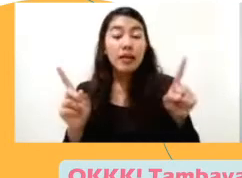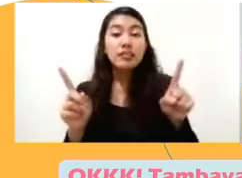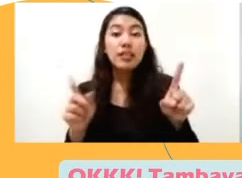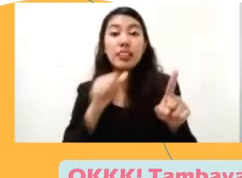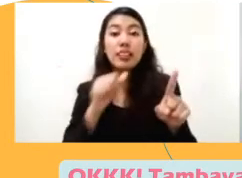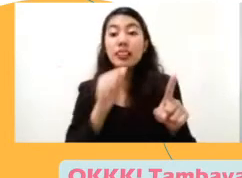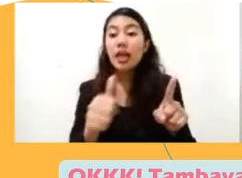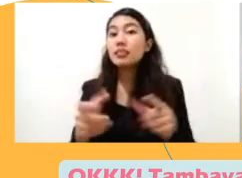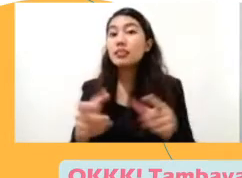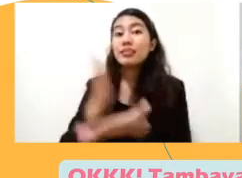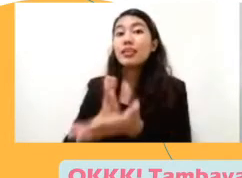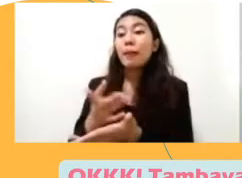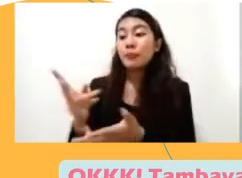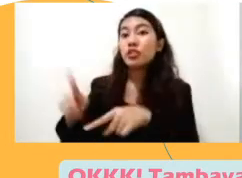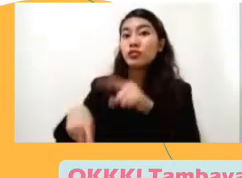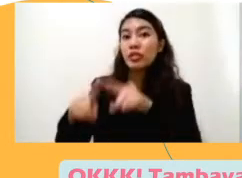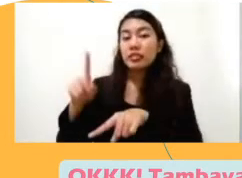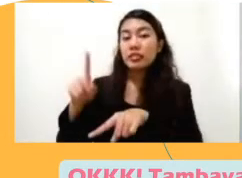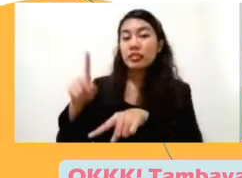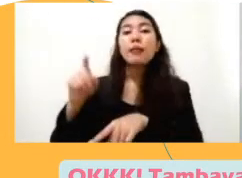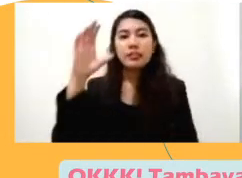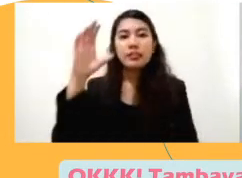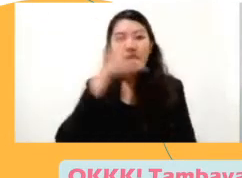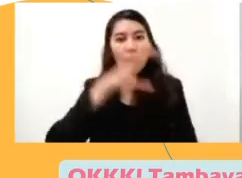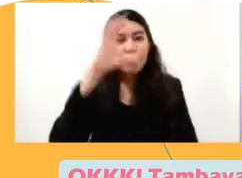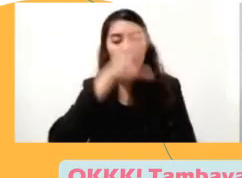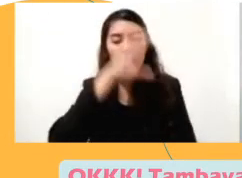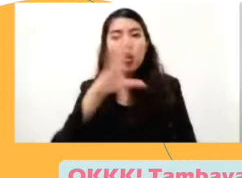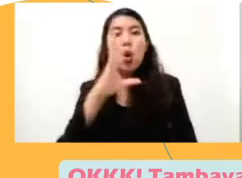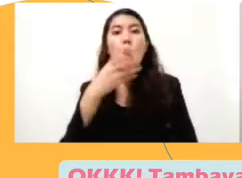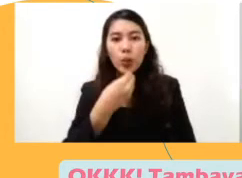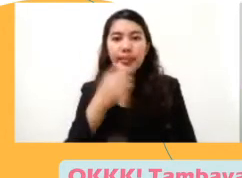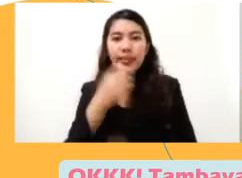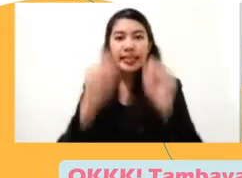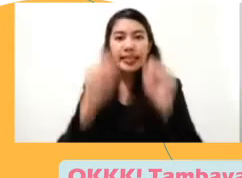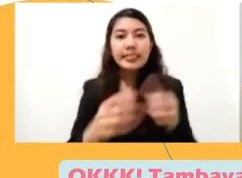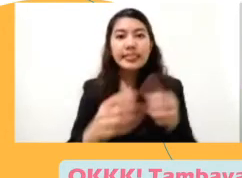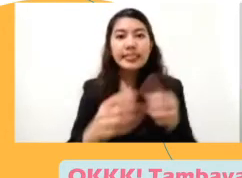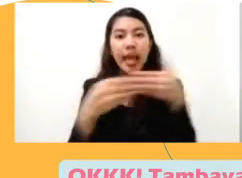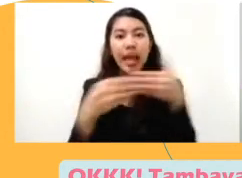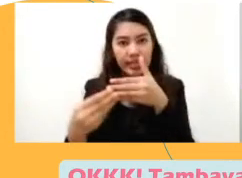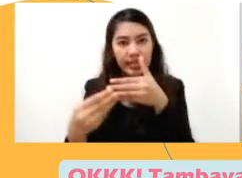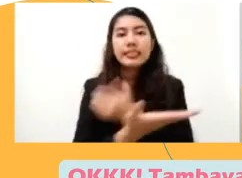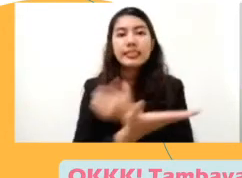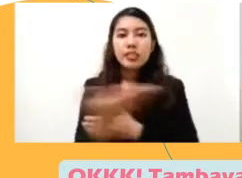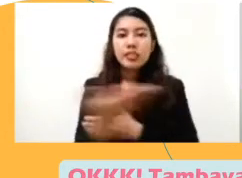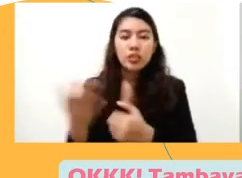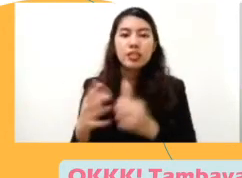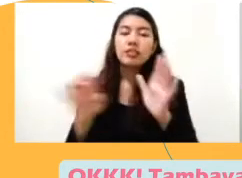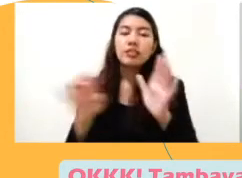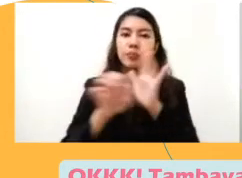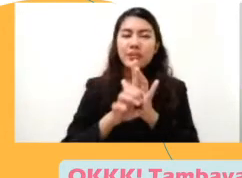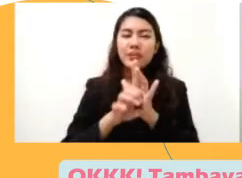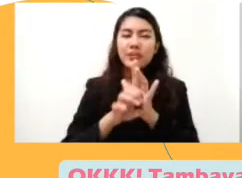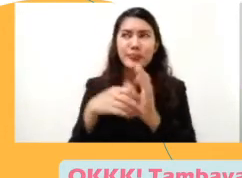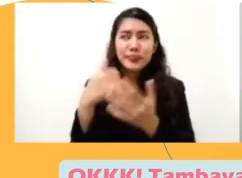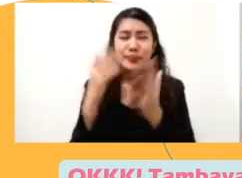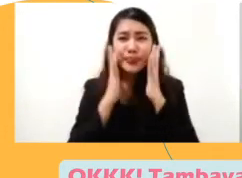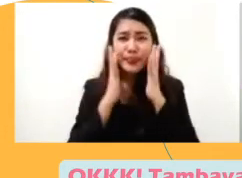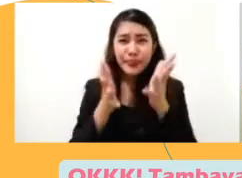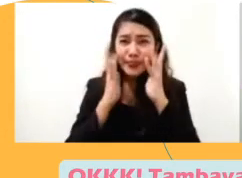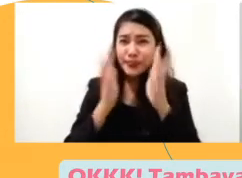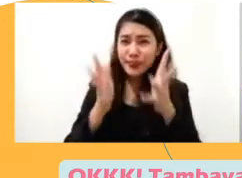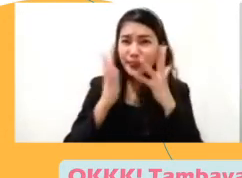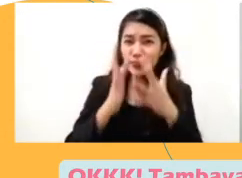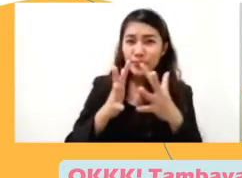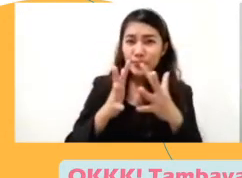natatapos. Sana hahanap tayo ng mas gagabay sa atin. So kung kunwari, kung medyo nahihiya ka pa sa iyong magulang, pwede